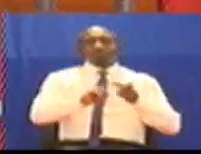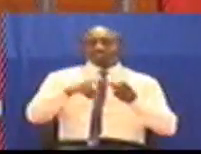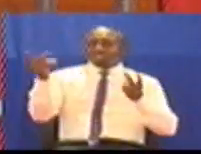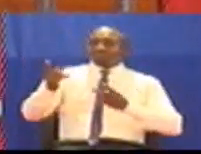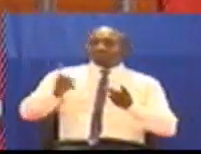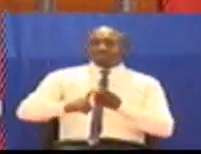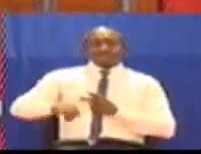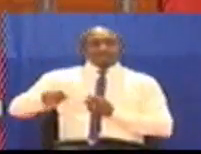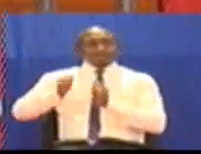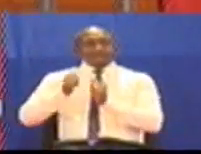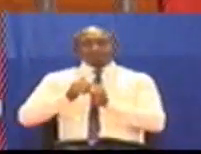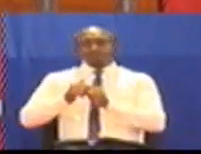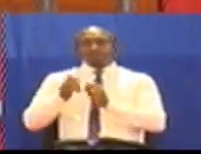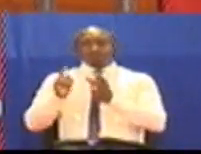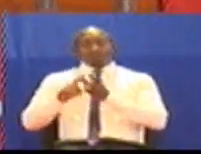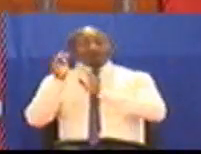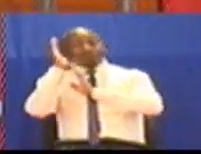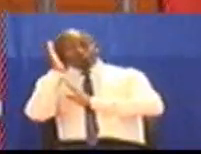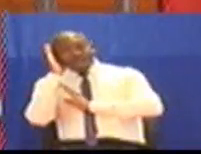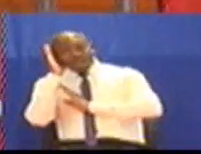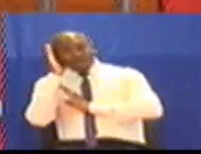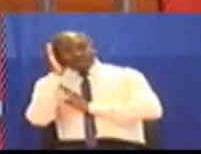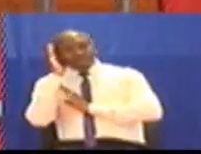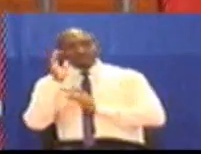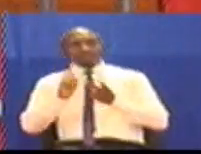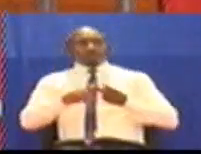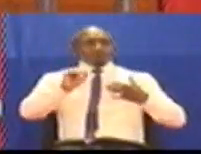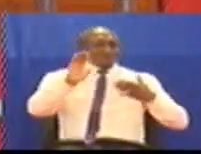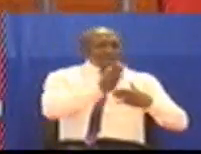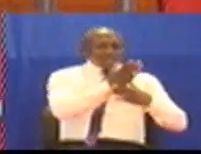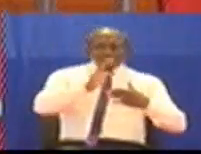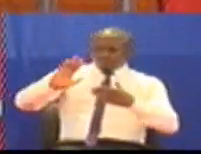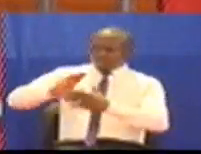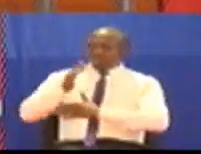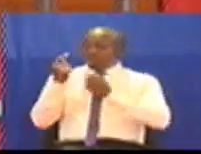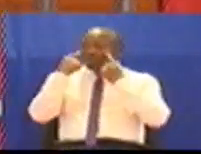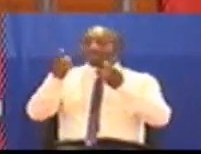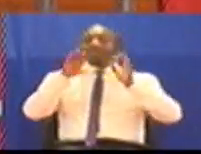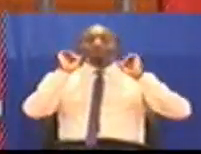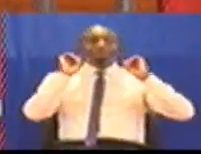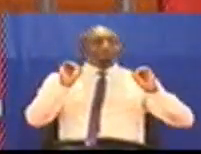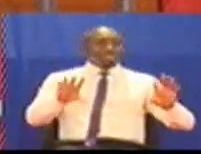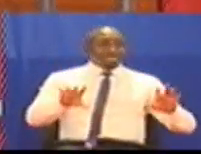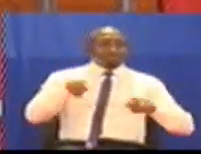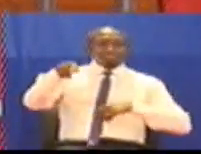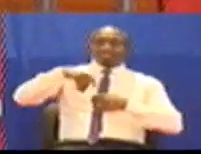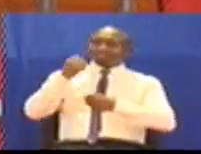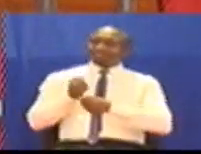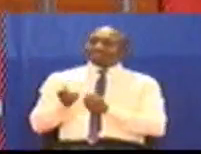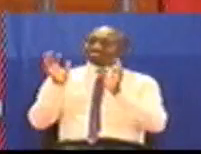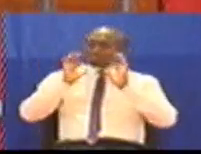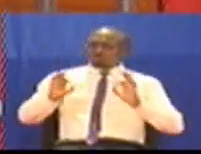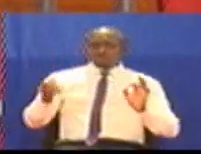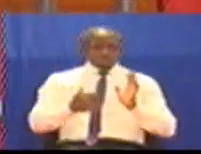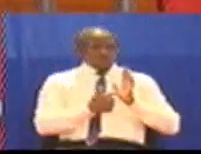nilizungumzia masuala ya mabweni. Mabweni yamekarabatiwa kiasi kwamba yanaonekana ni mapya. Ile ni kazi nzuri sana ambayo